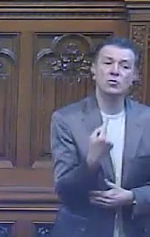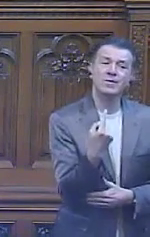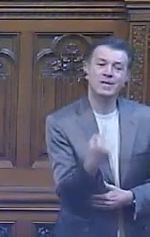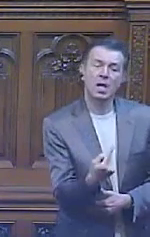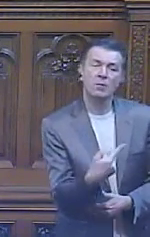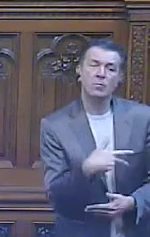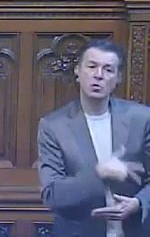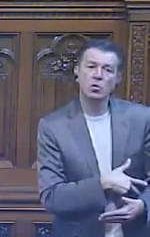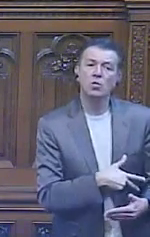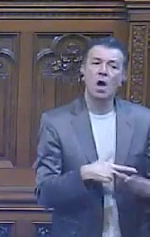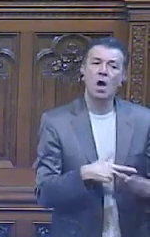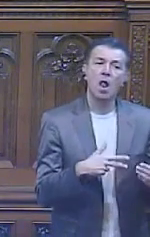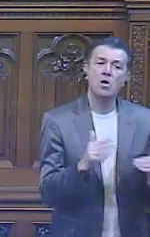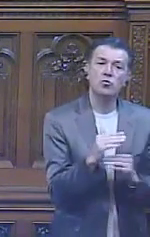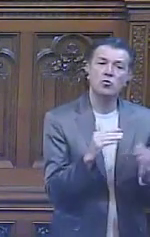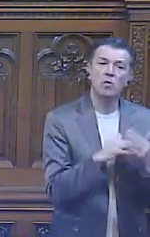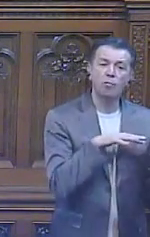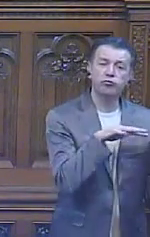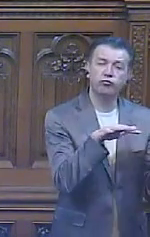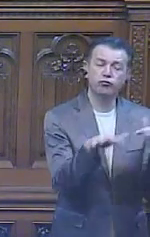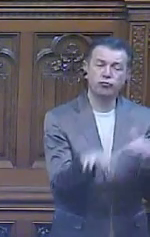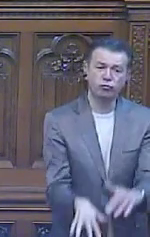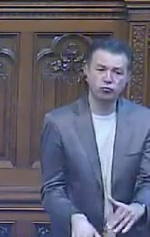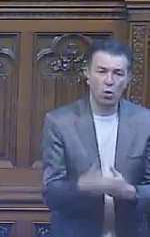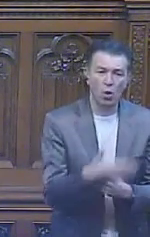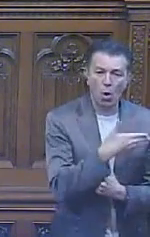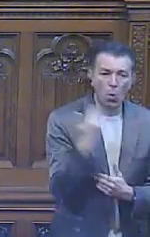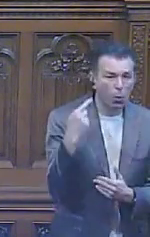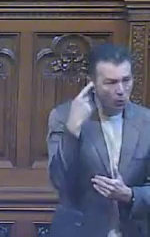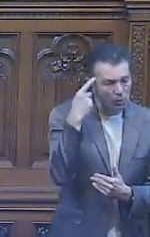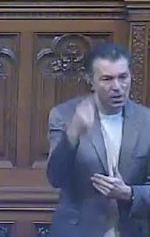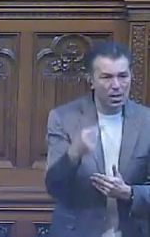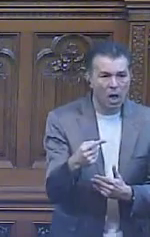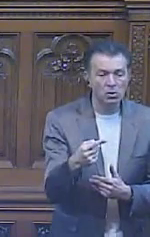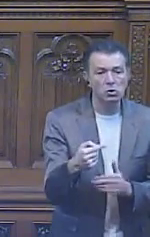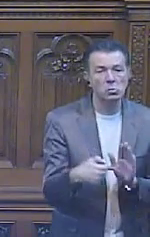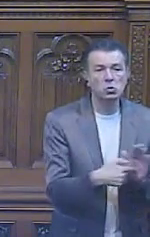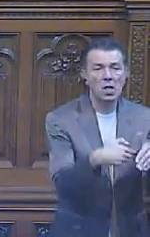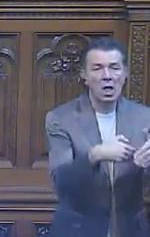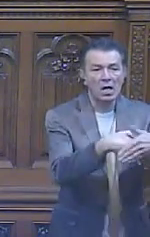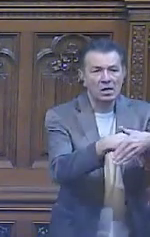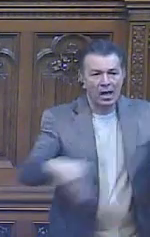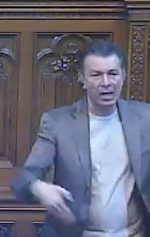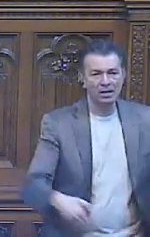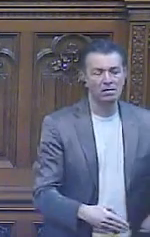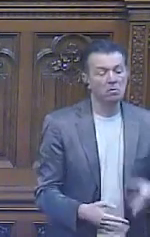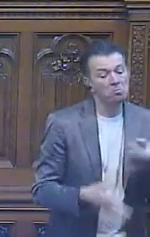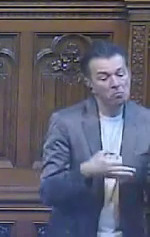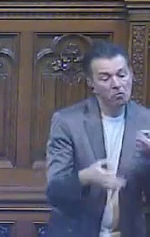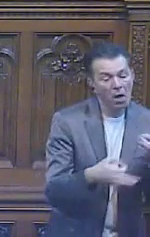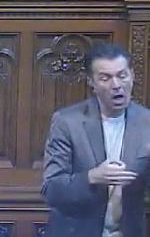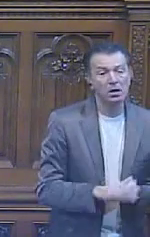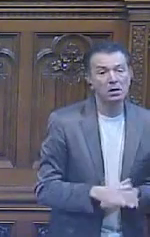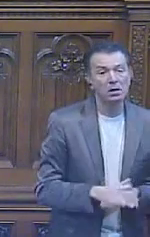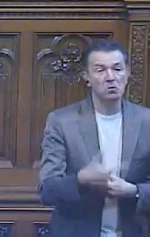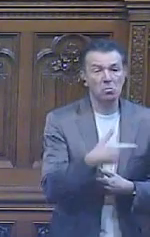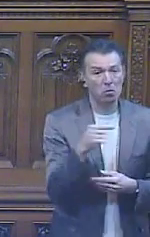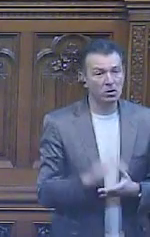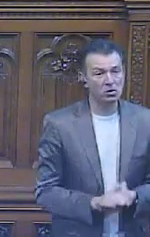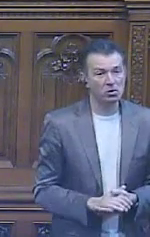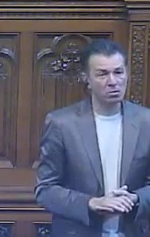Sozialsystem in Wien hineinströmen. Und hier wird nicht daran gedacht, einmal Grenzen zu setzen oder mal wirklich abzufragen, sind diese